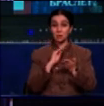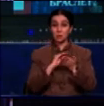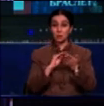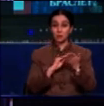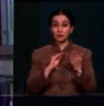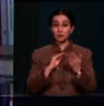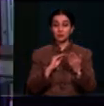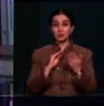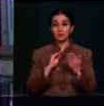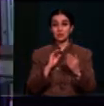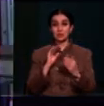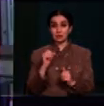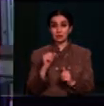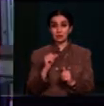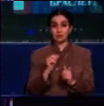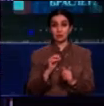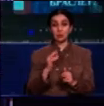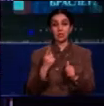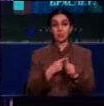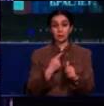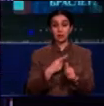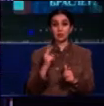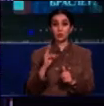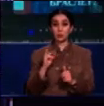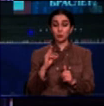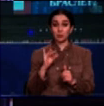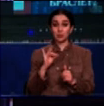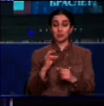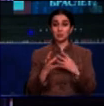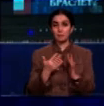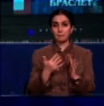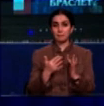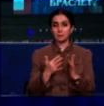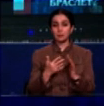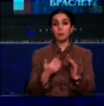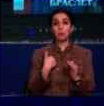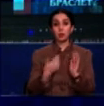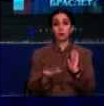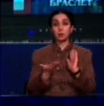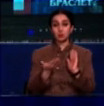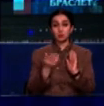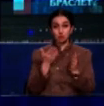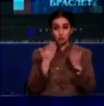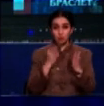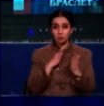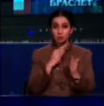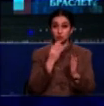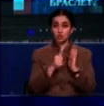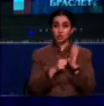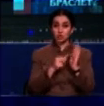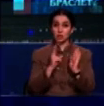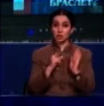повесть «Гранатовый браслет». Имя Куприна для нас с вами, ребята, не новое. Мы читали в 6 классе его